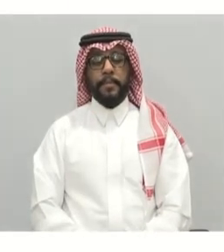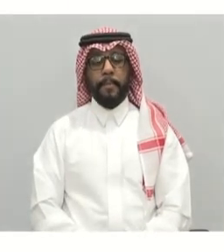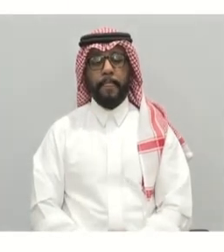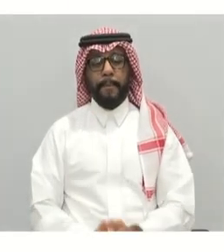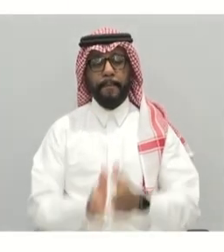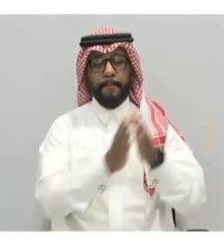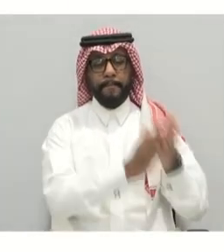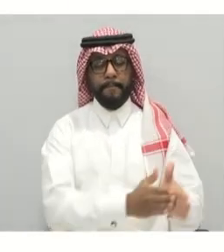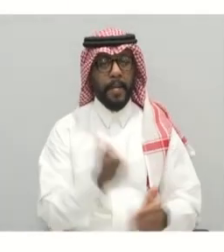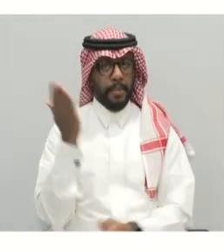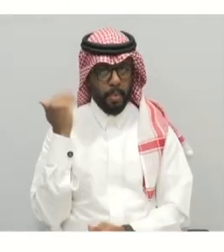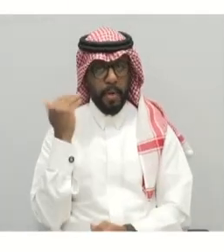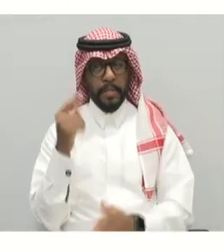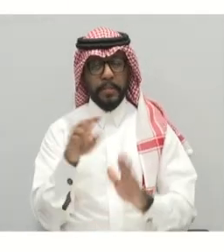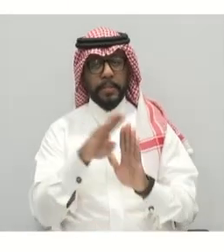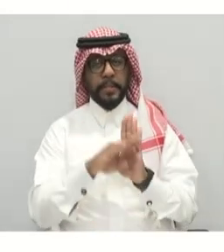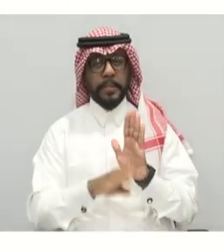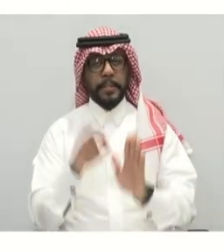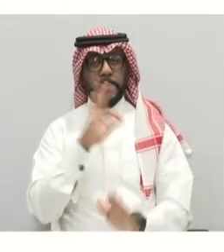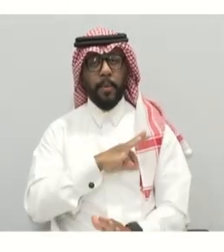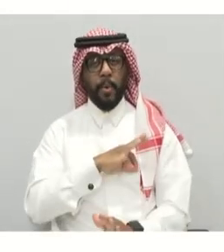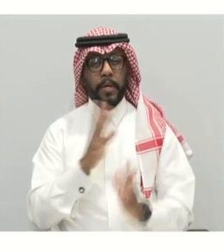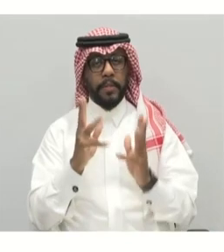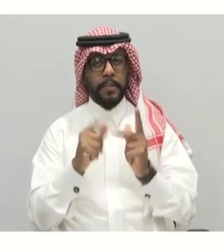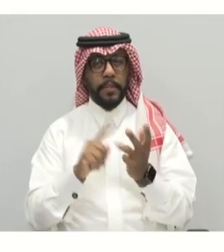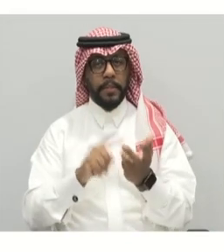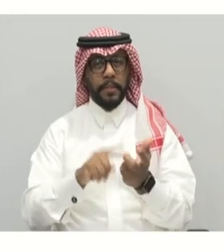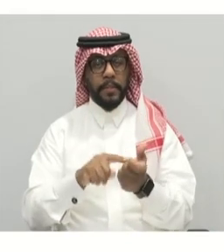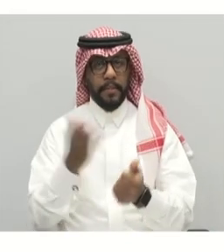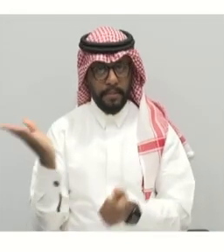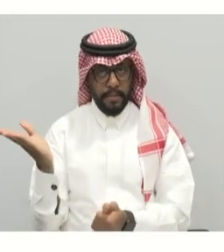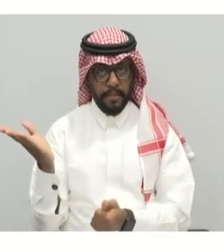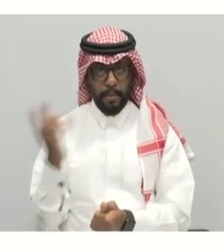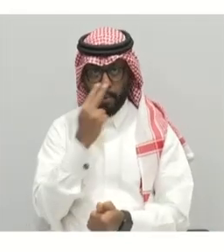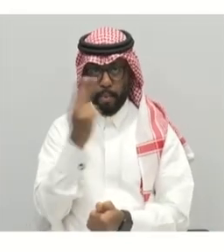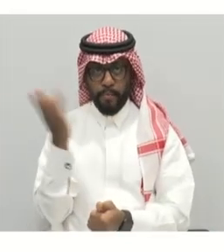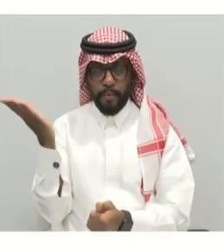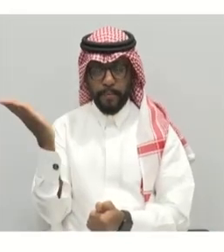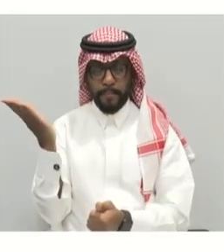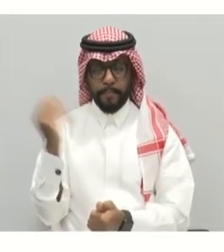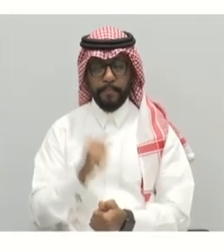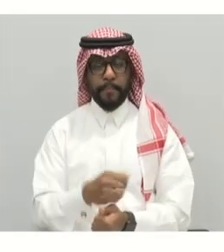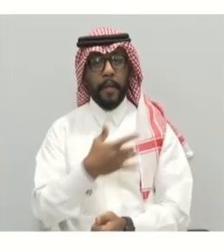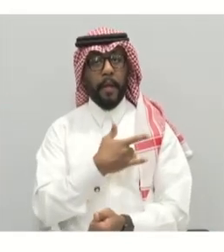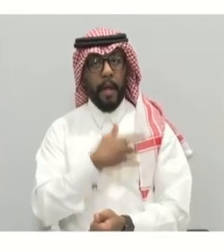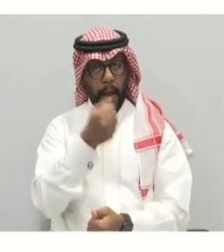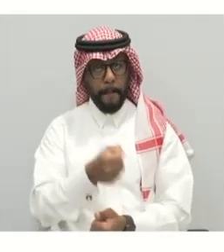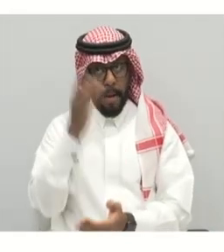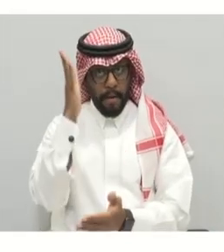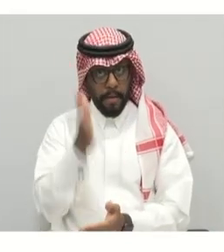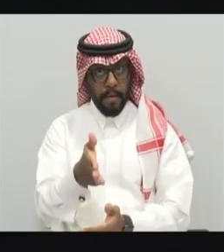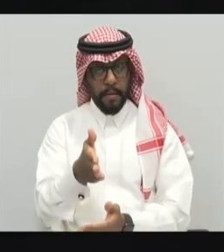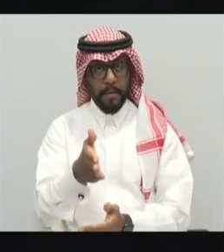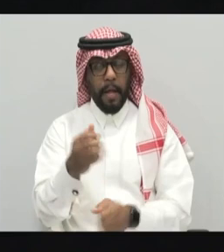من النشاط السابق نستنتج فوائد الالتزام بالمسؤوليات الاخلاص في العمل والثبات